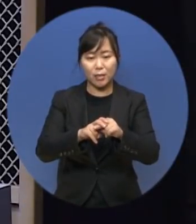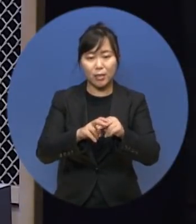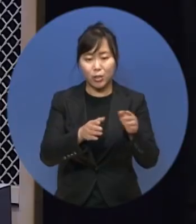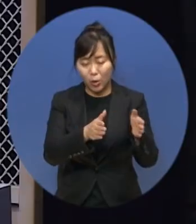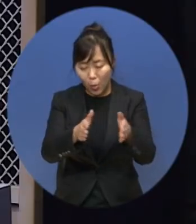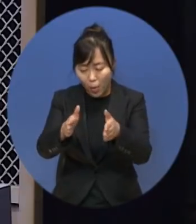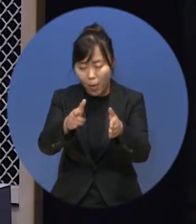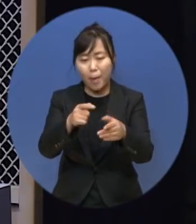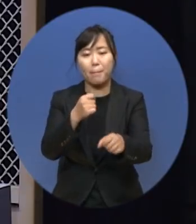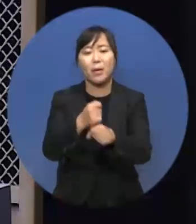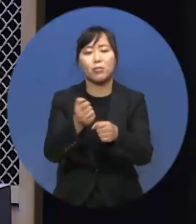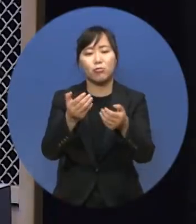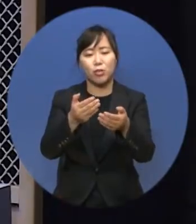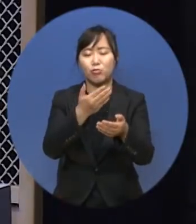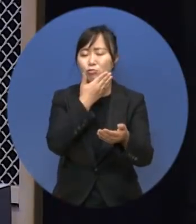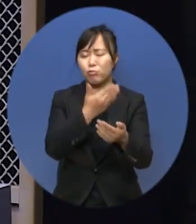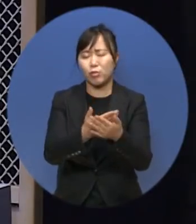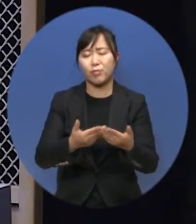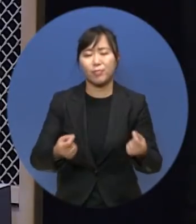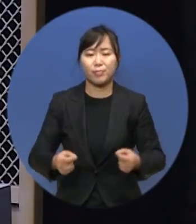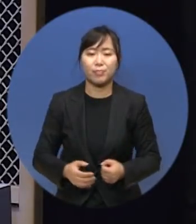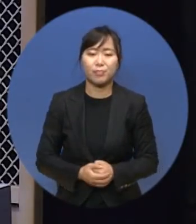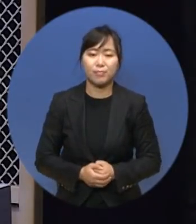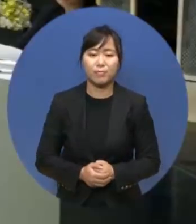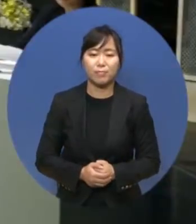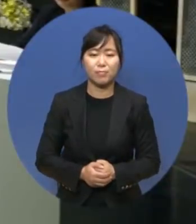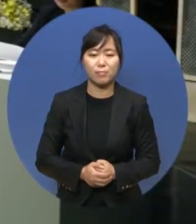마련하는 것이 중요한 과제라고 생각이 듭니다.